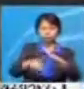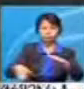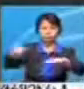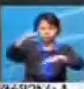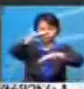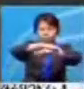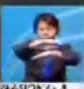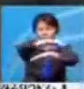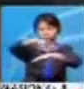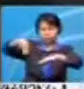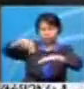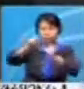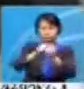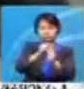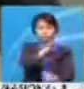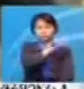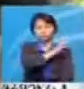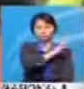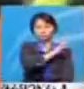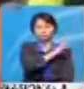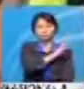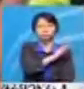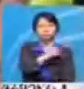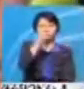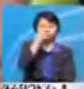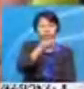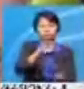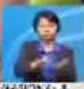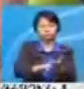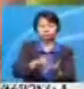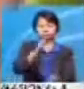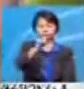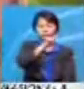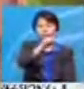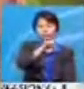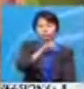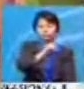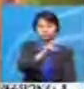podium bersama jurulatihnya John Beasley. Untuk rekod, Azizul